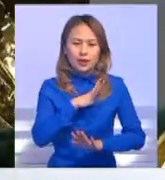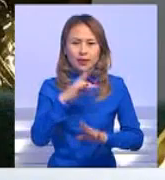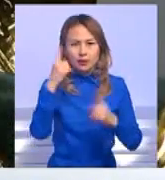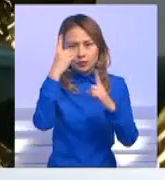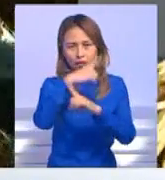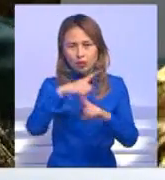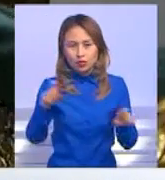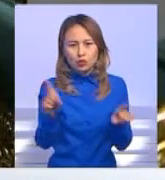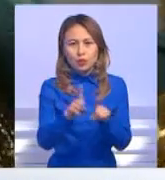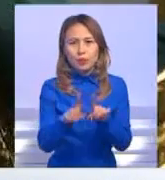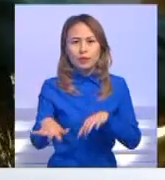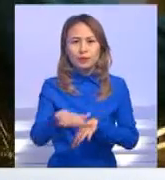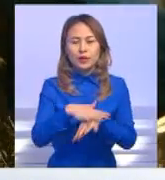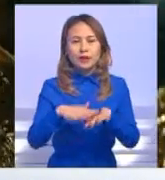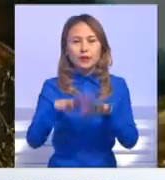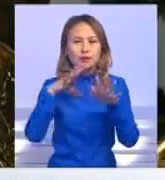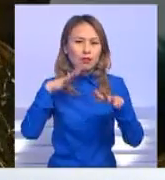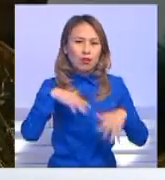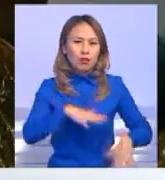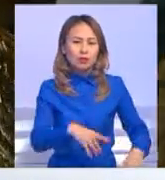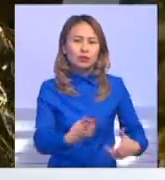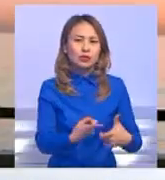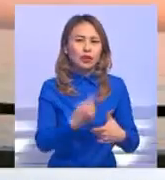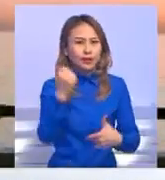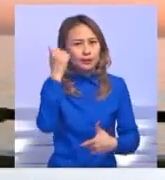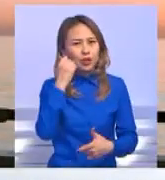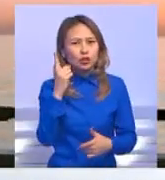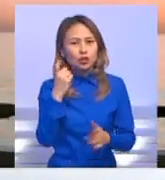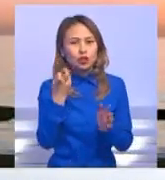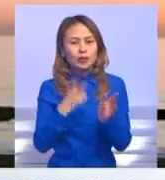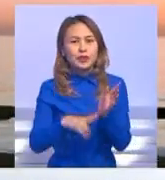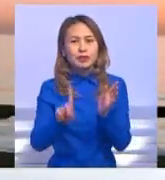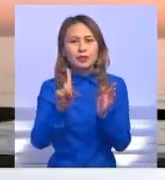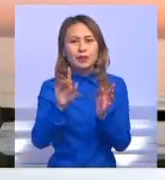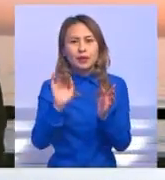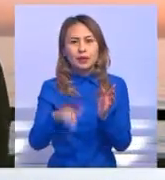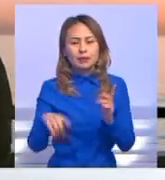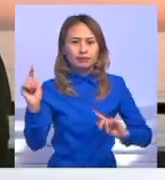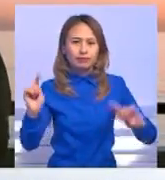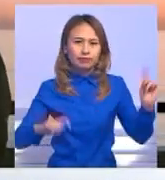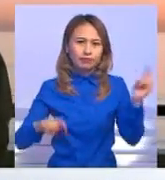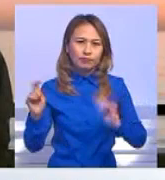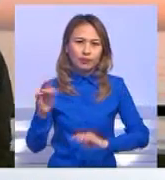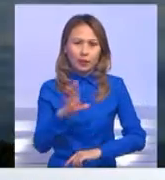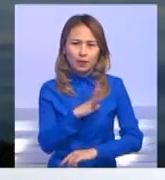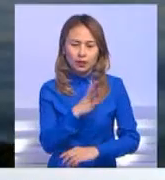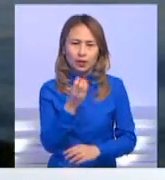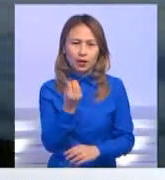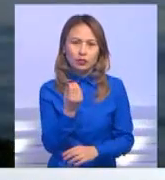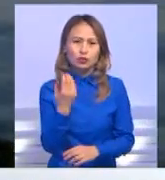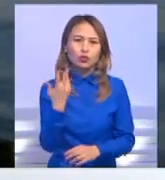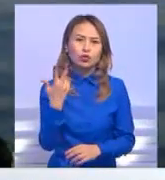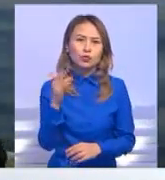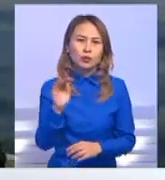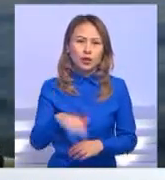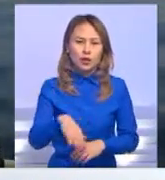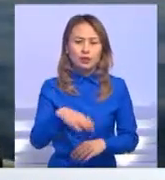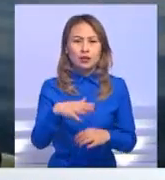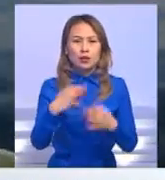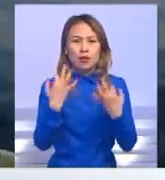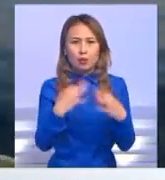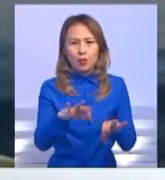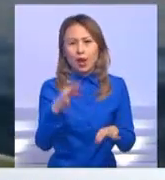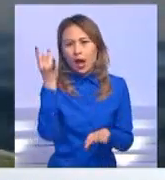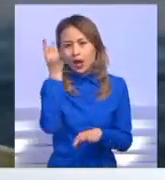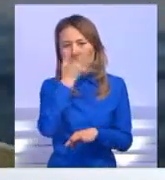жатыр. Ресми дерекке сүйенсек, былтыр теңіз арқылы кәрі құрлыққа 171 мың мигрант табан тірепті. Тағы 3000-нан астам босқын